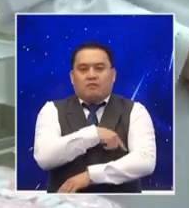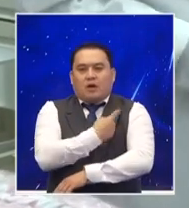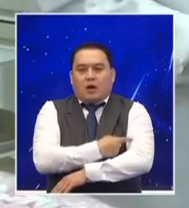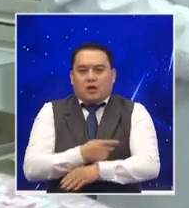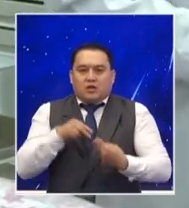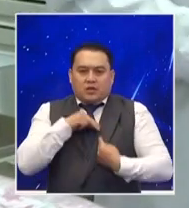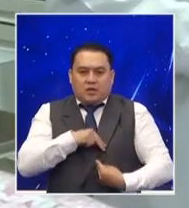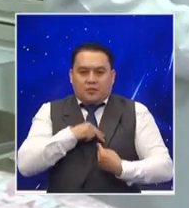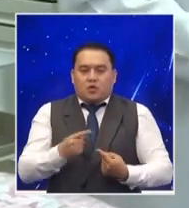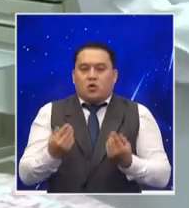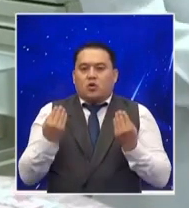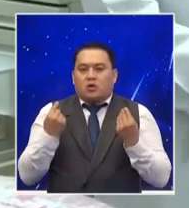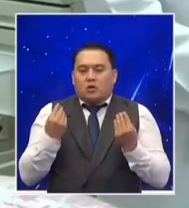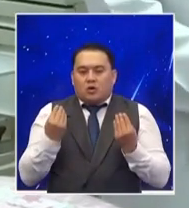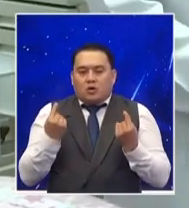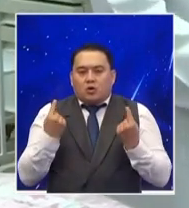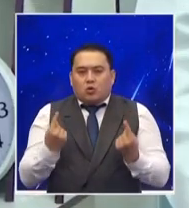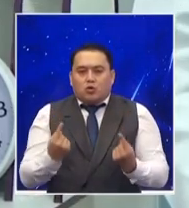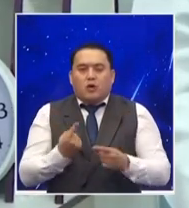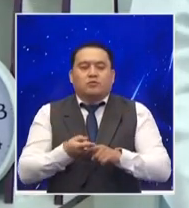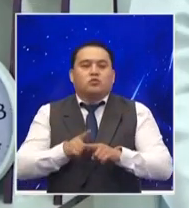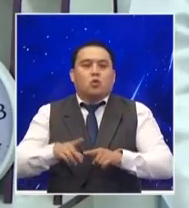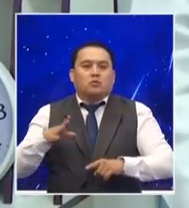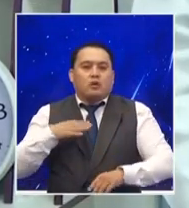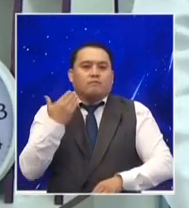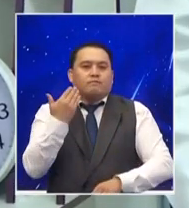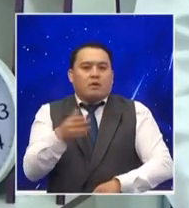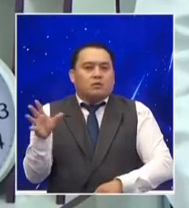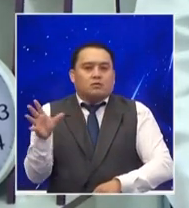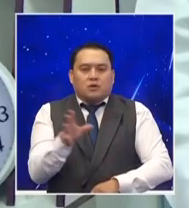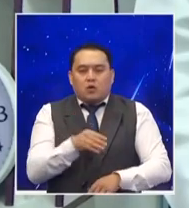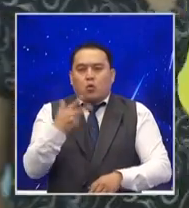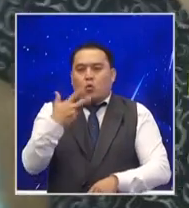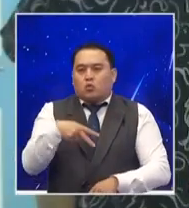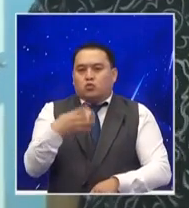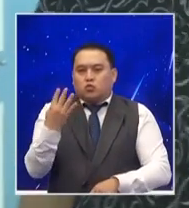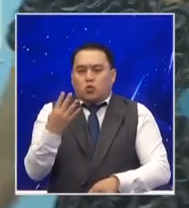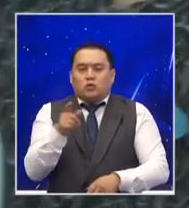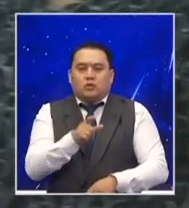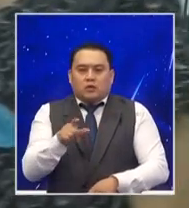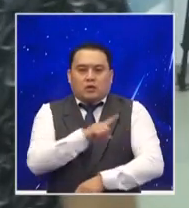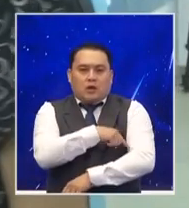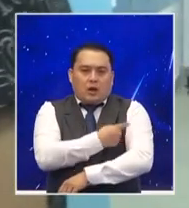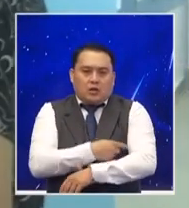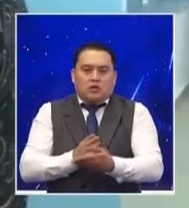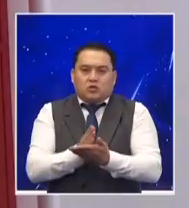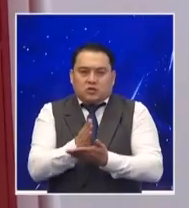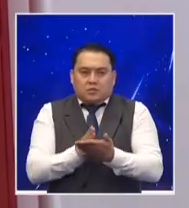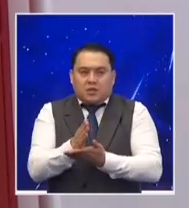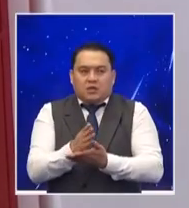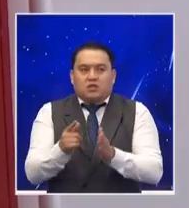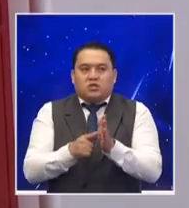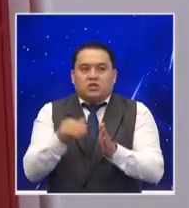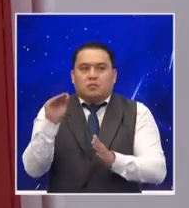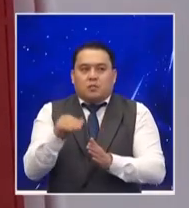халаттылардың да еңбегі орасан. Қазіргі таңда облыстық перинаталдық перзентханада 34 дәрігер қызмет етеді. Олар биылғы жылы